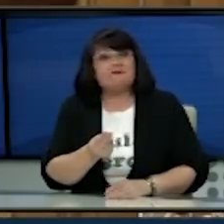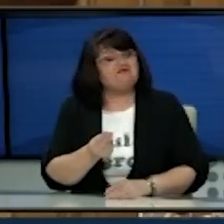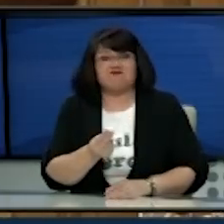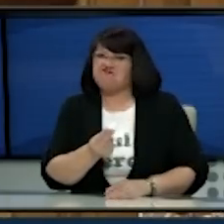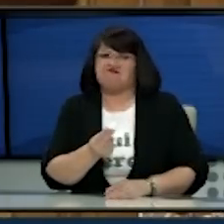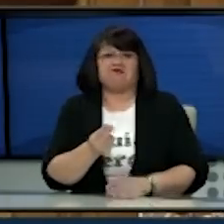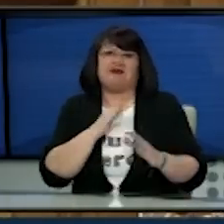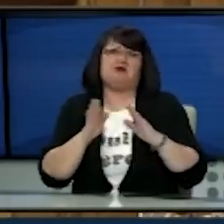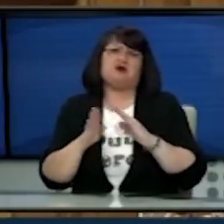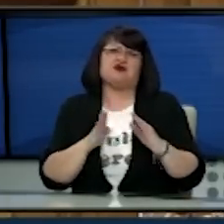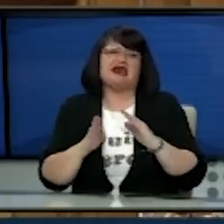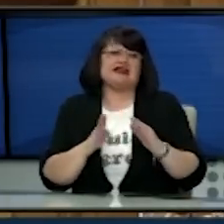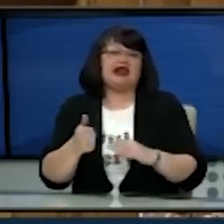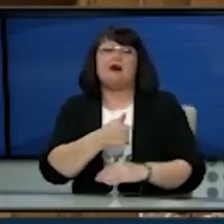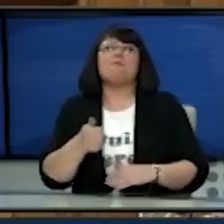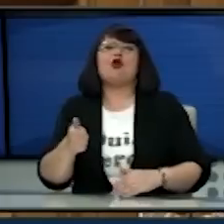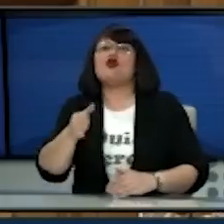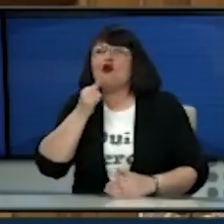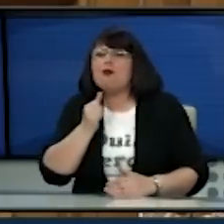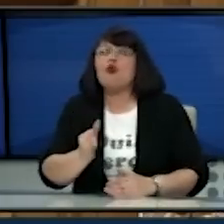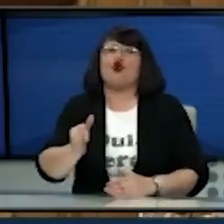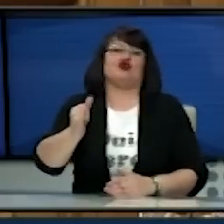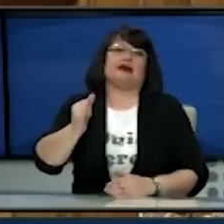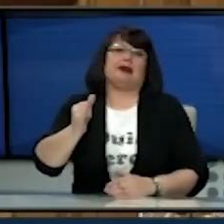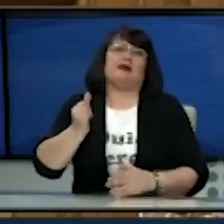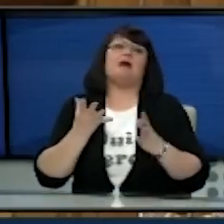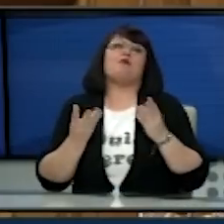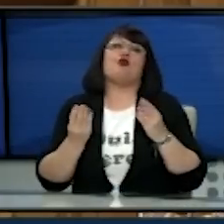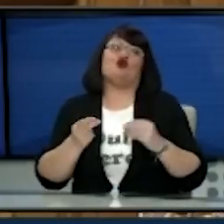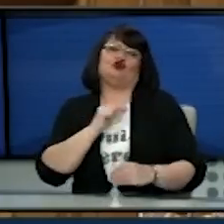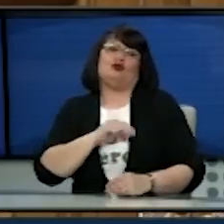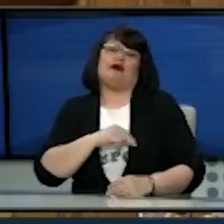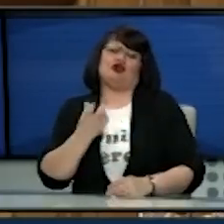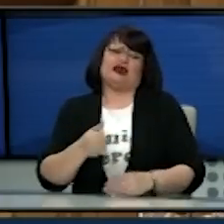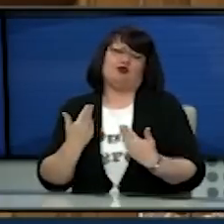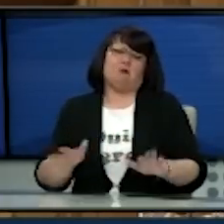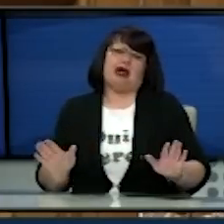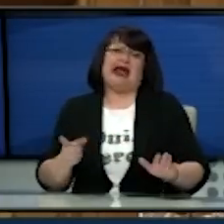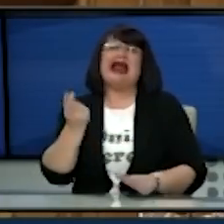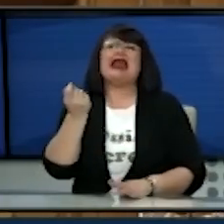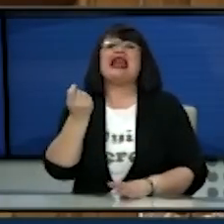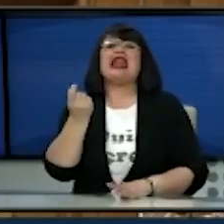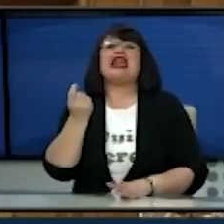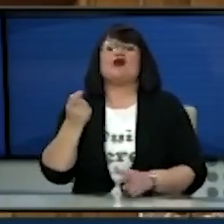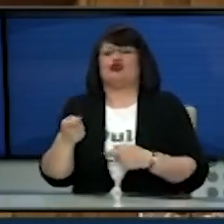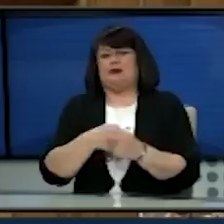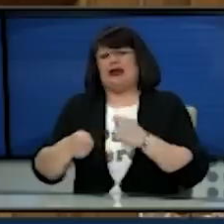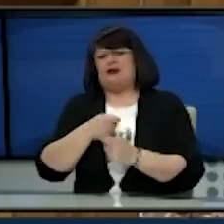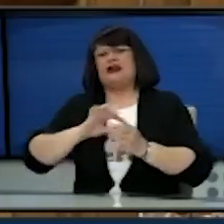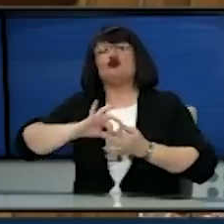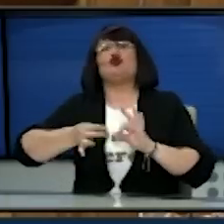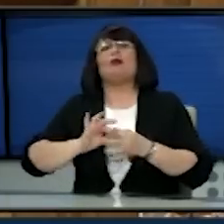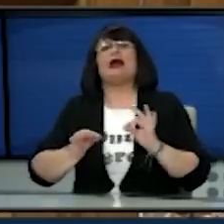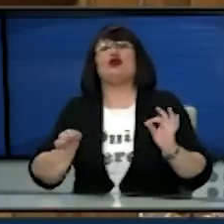και προστατεύει μόνο τους μόνιμα και πολλαπλά ωφελημένους, τους λίγους επιχειρηματικούς